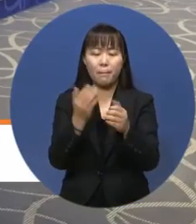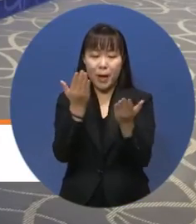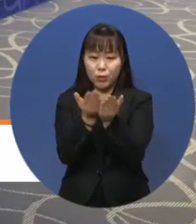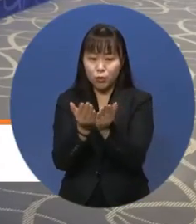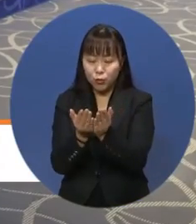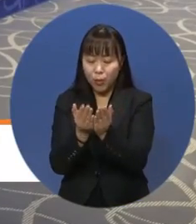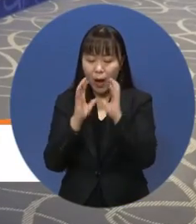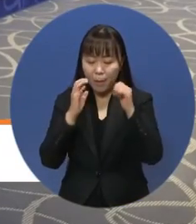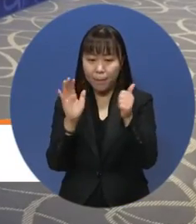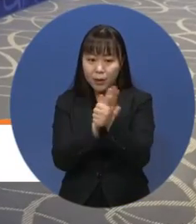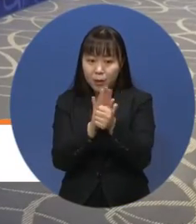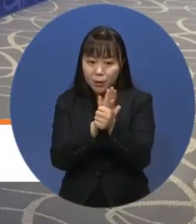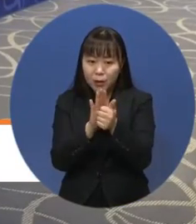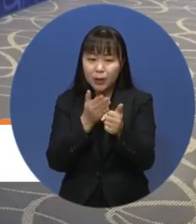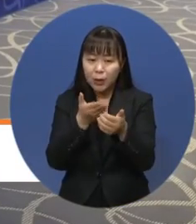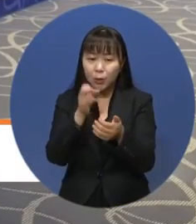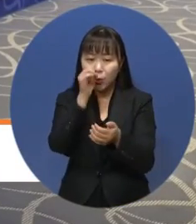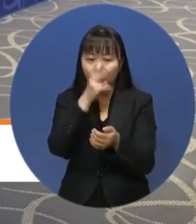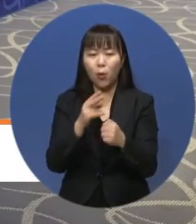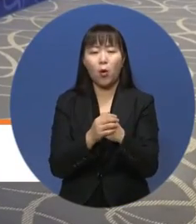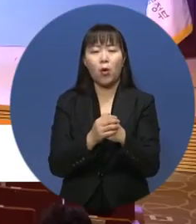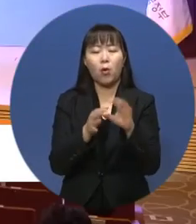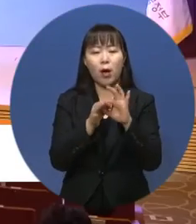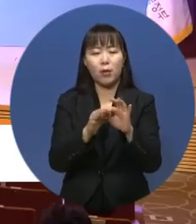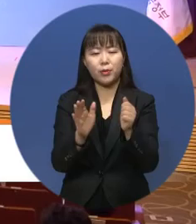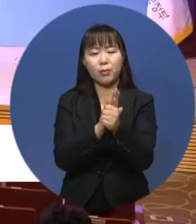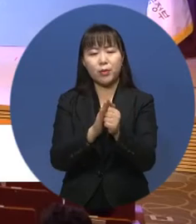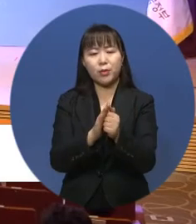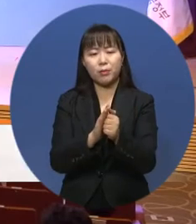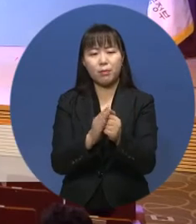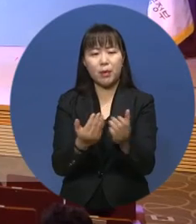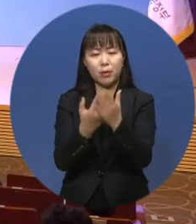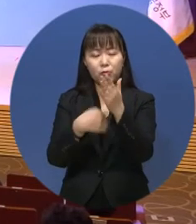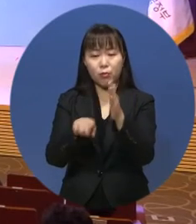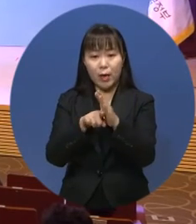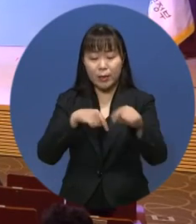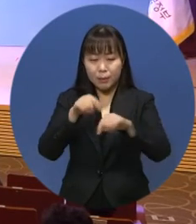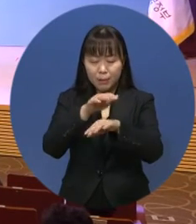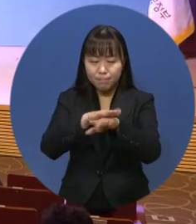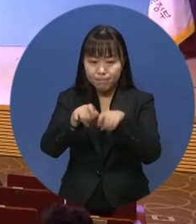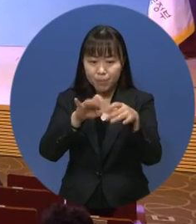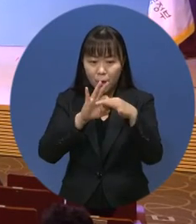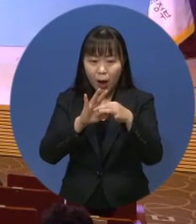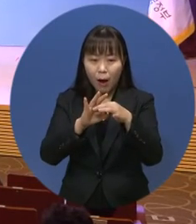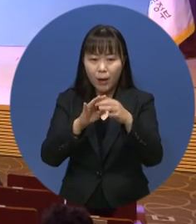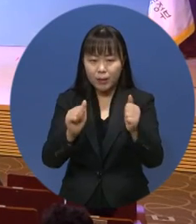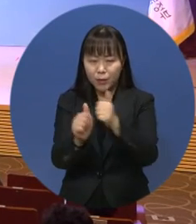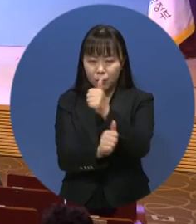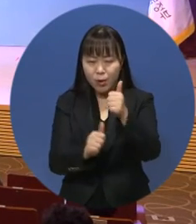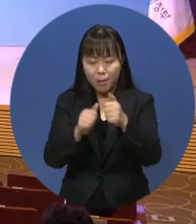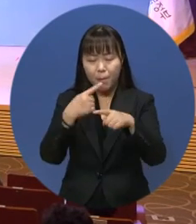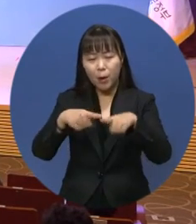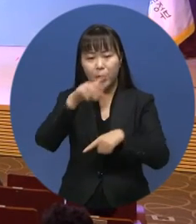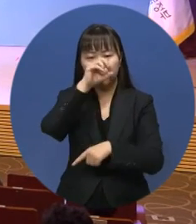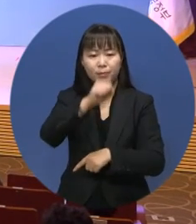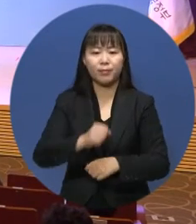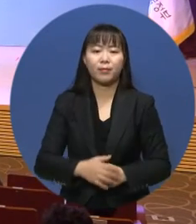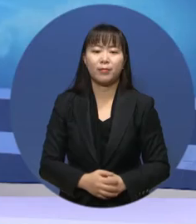서비스 제공, 그리고 보육 서비스 품질 향상 등의 시책들이 심의위원회의 좋은 평가를 받았습니다.